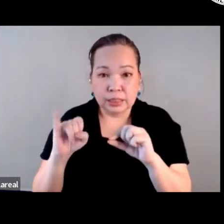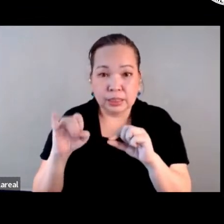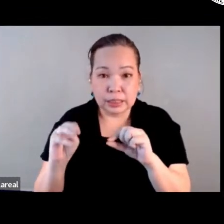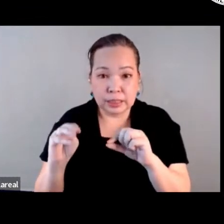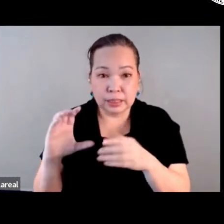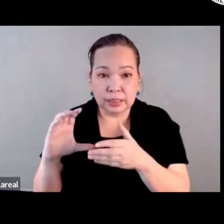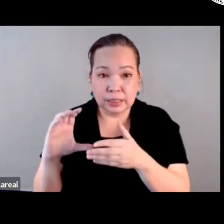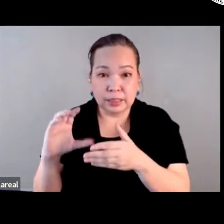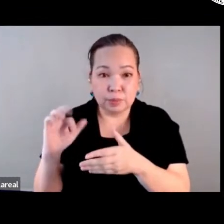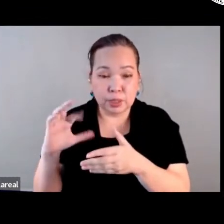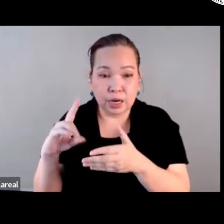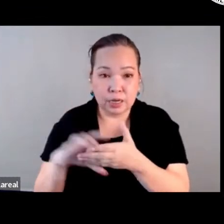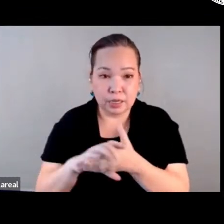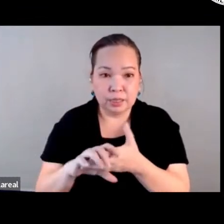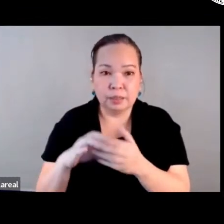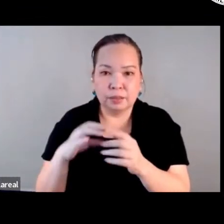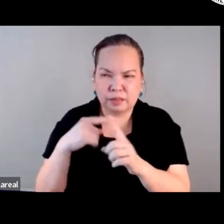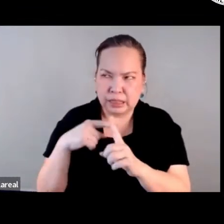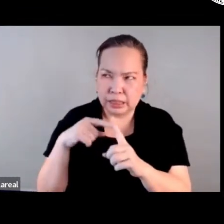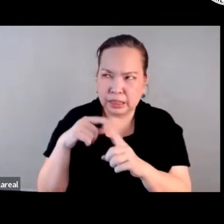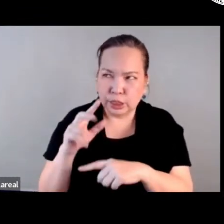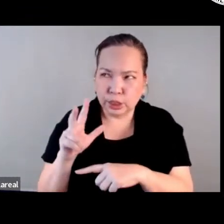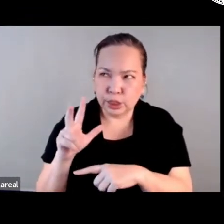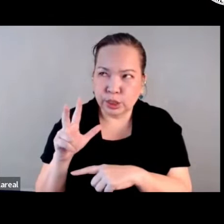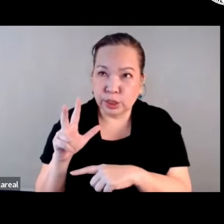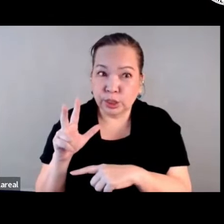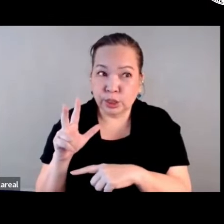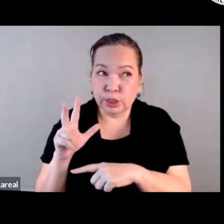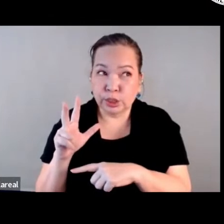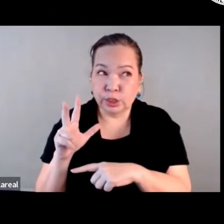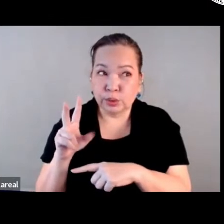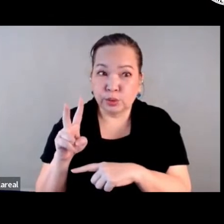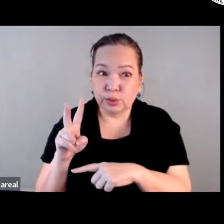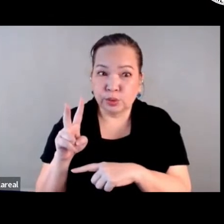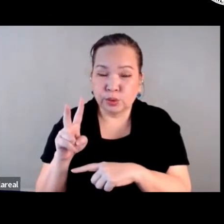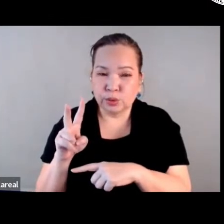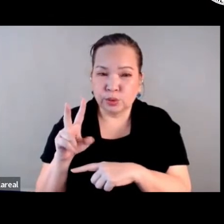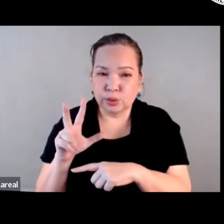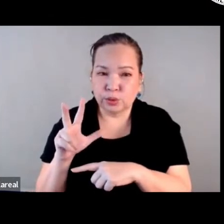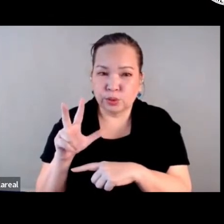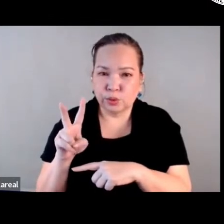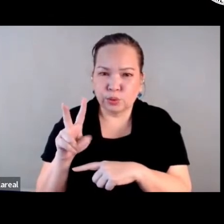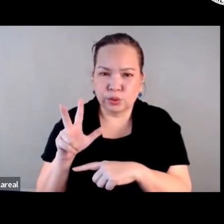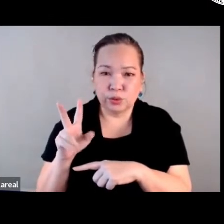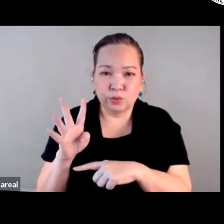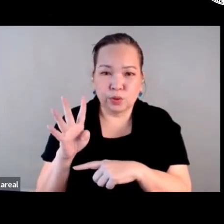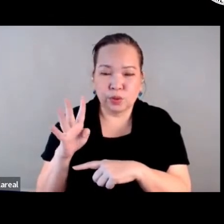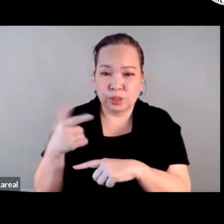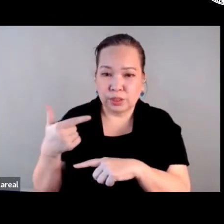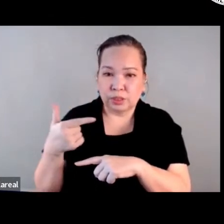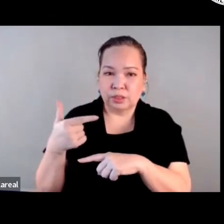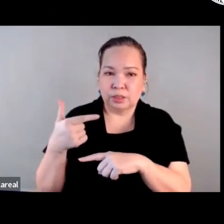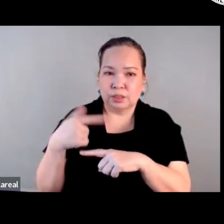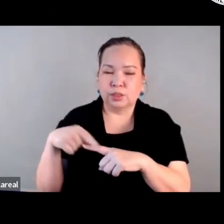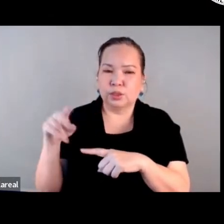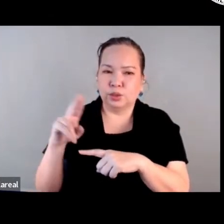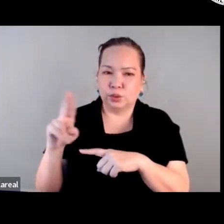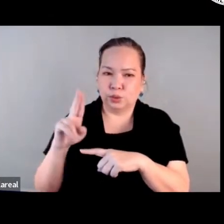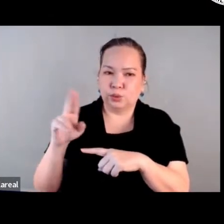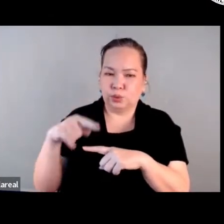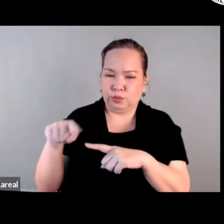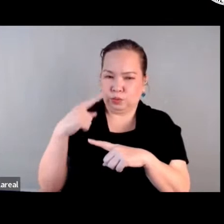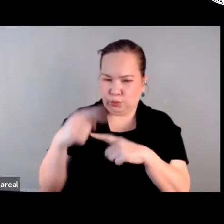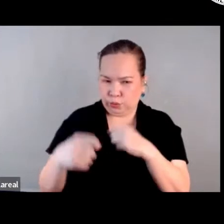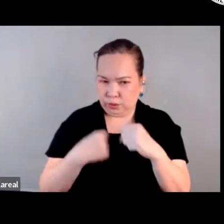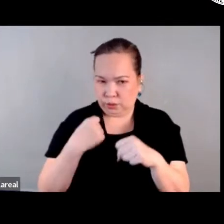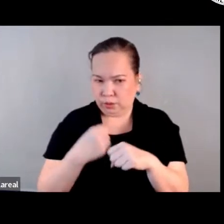34 gigabytes na load consumable for the rest of the year, for the whole year po, no. So yan po yung ilan sa aming experience sa DepEd.